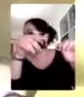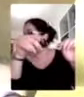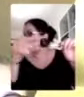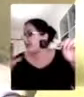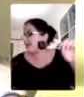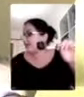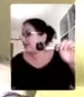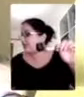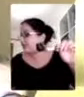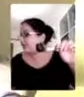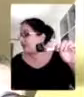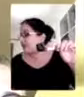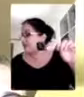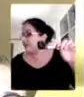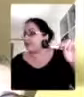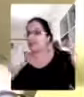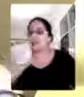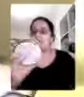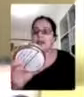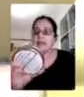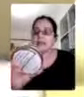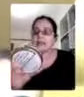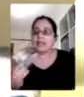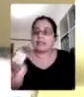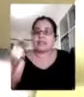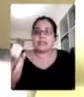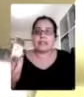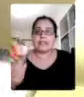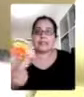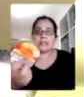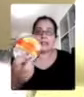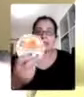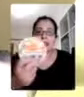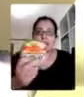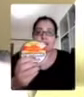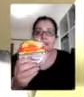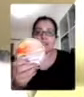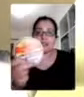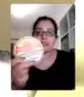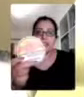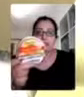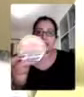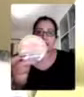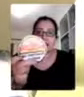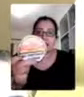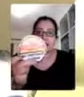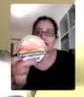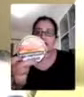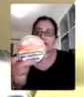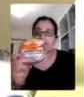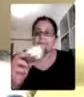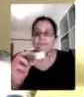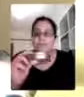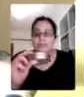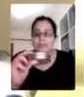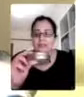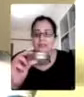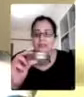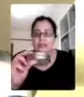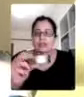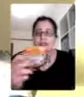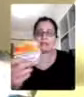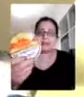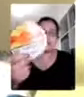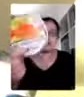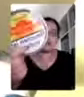şunu da söylemek istiyorum. Ben Almanya'dan ilk defa şey içiyorum. Adını